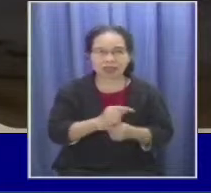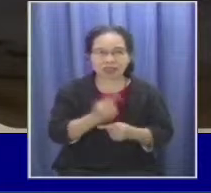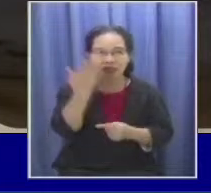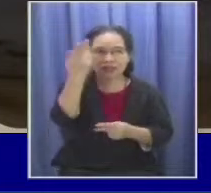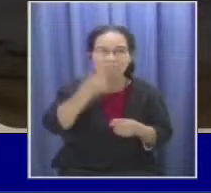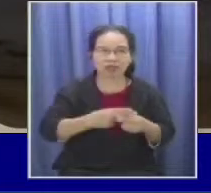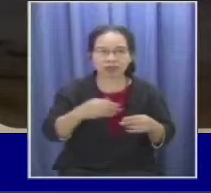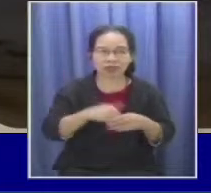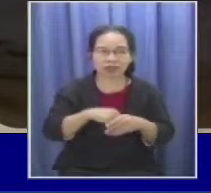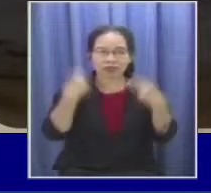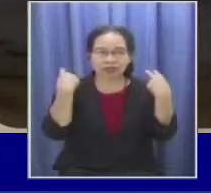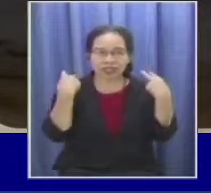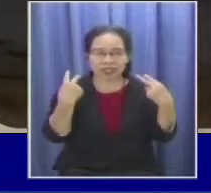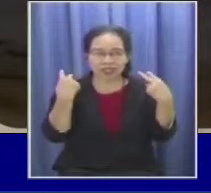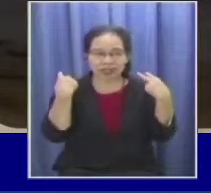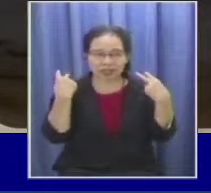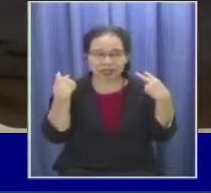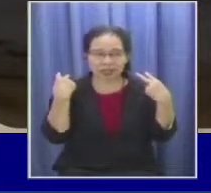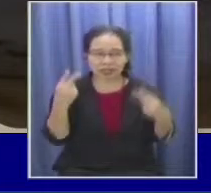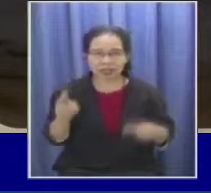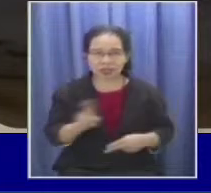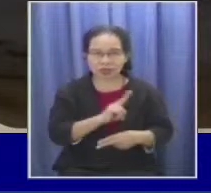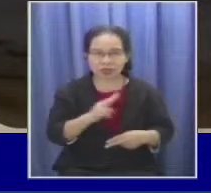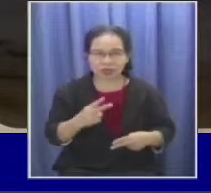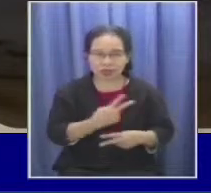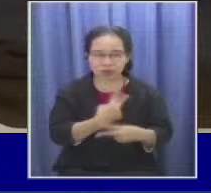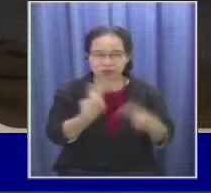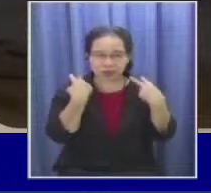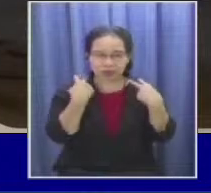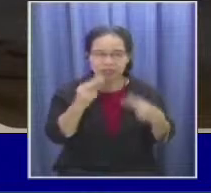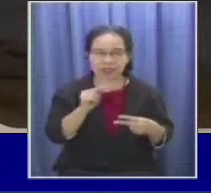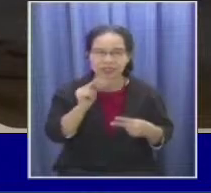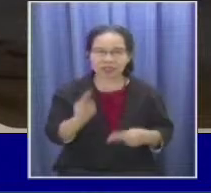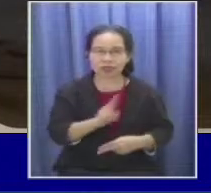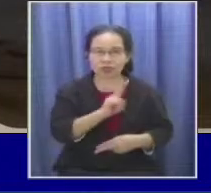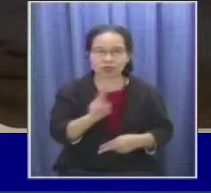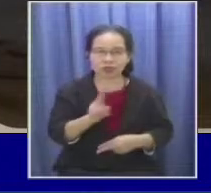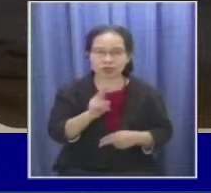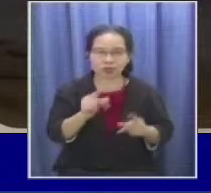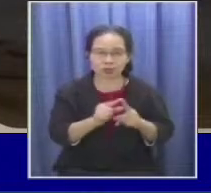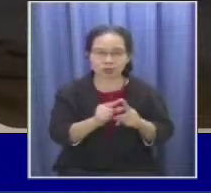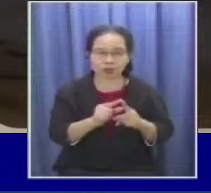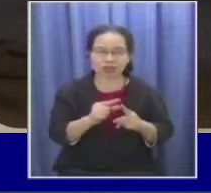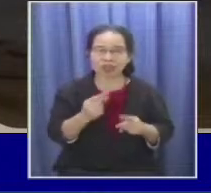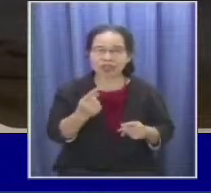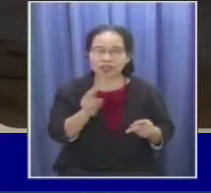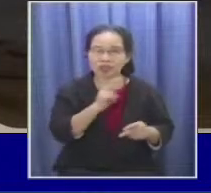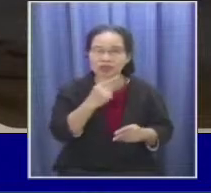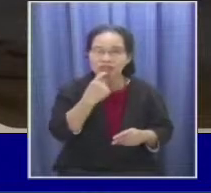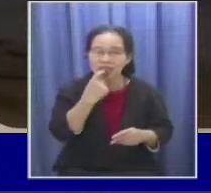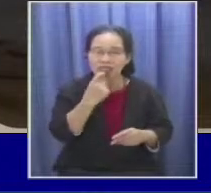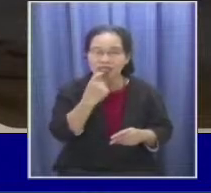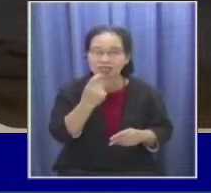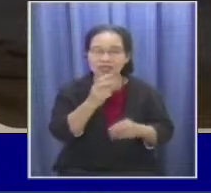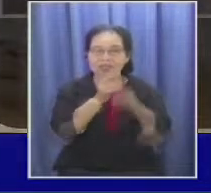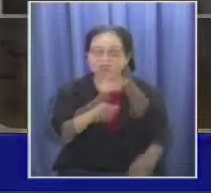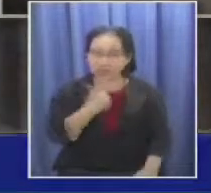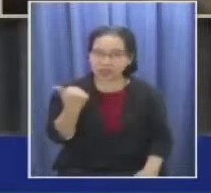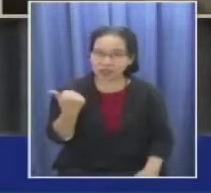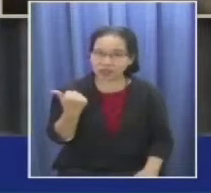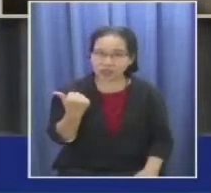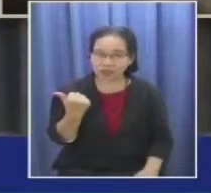Awurade wɔ Nyankopɔn din kwa na Awurade remado bɔ ne din kwa no mfa ne ho tɔtɔrɔtɔ nti wo bɔ Nyankopɔn din afa obu ka